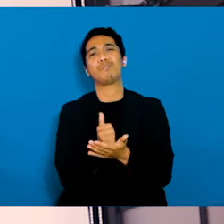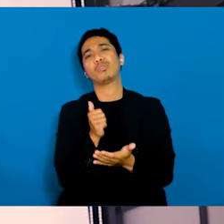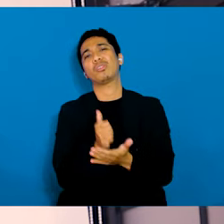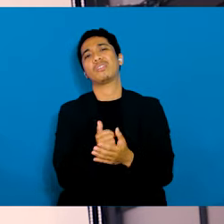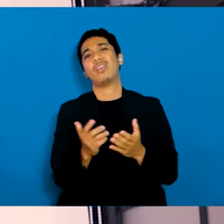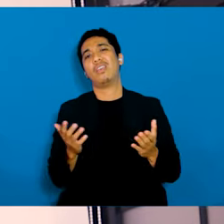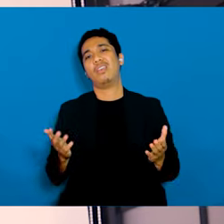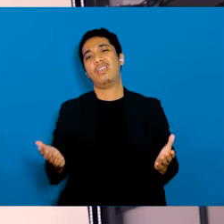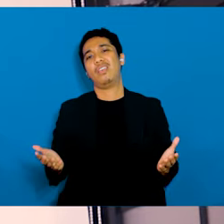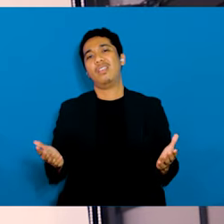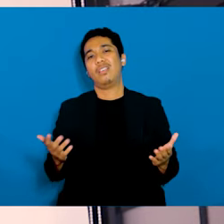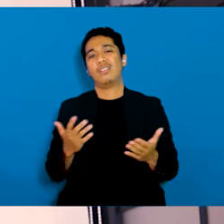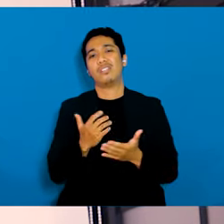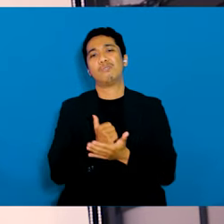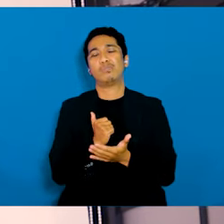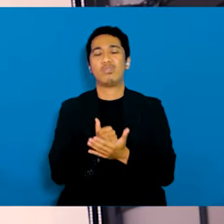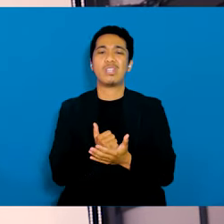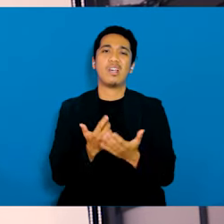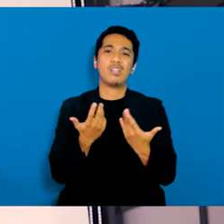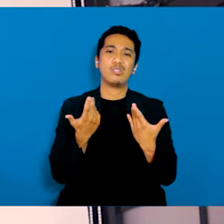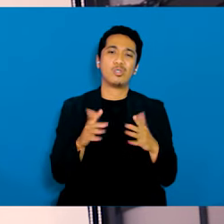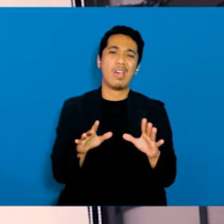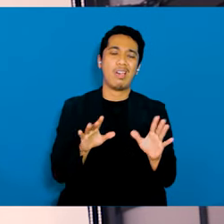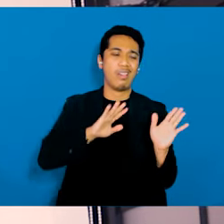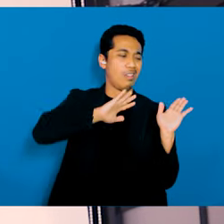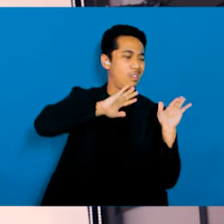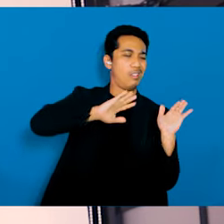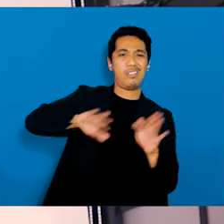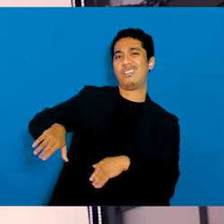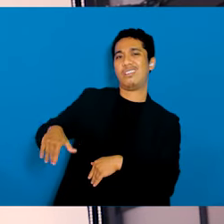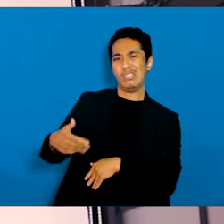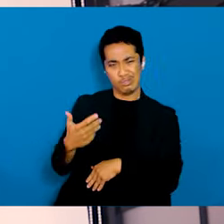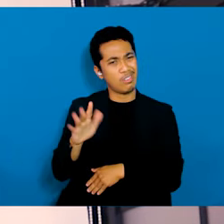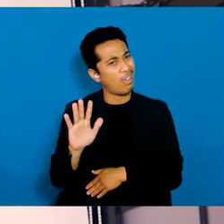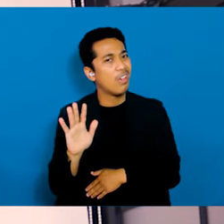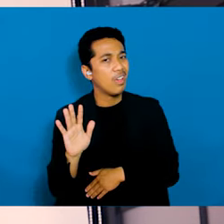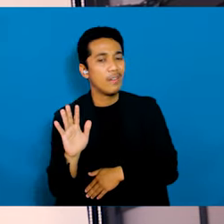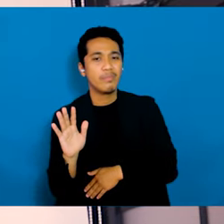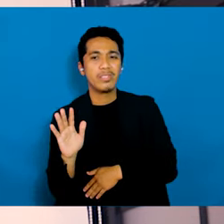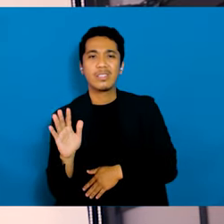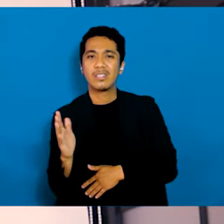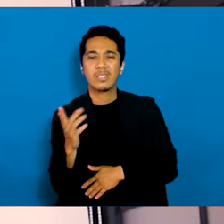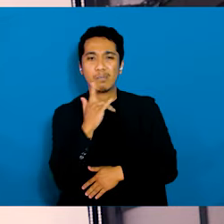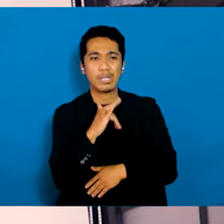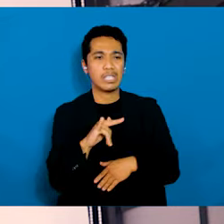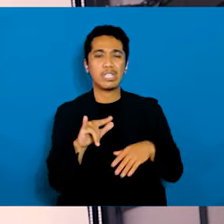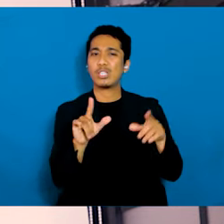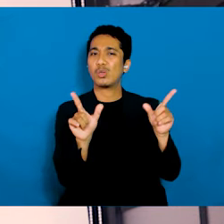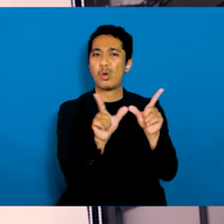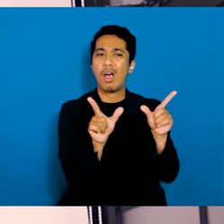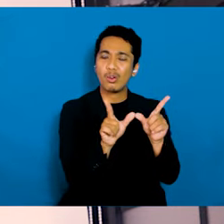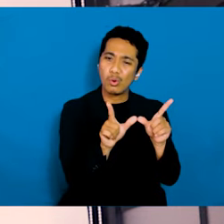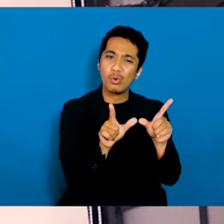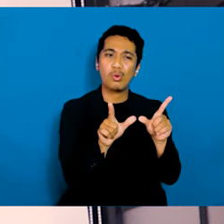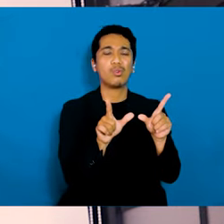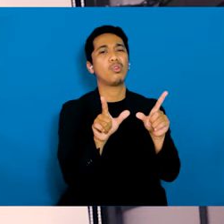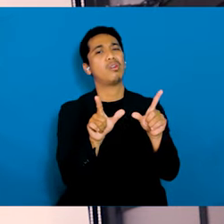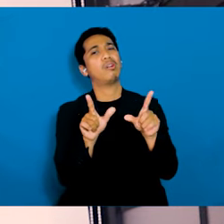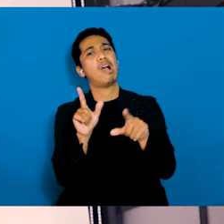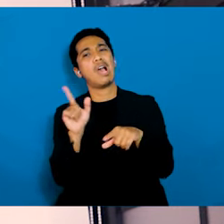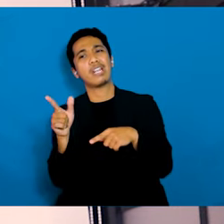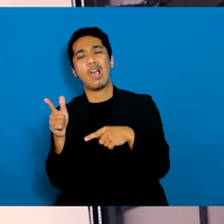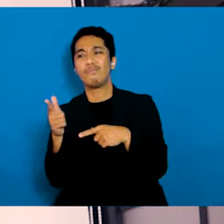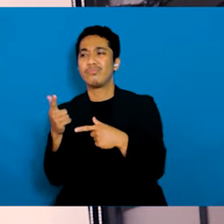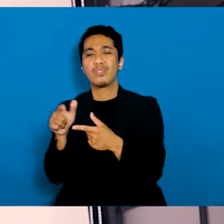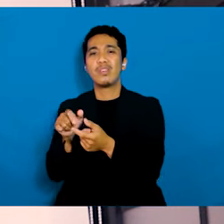itu. Nah, itu sebenarnya sudah hal yang sudah mulai ditinggalkan kayak gitu. Masak banyak warung, ya